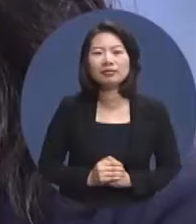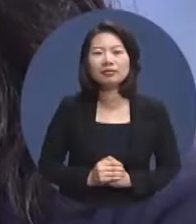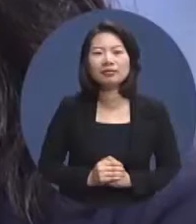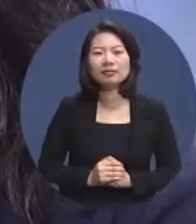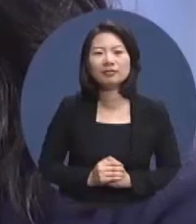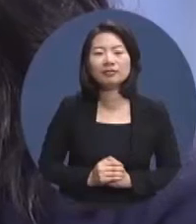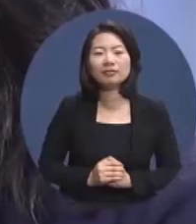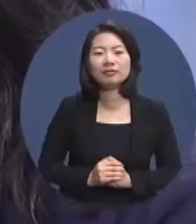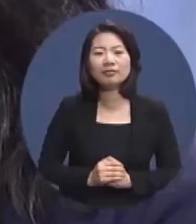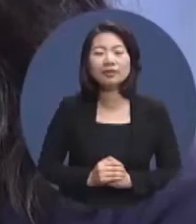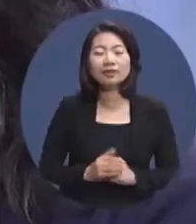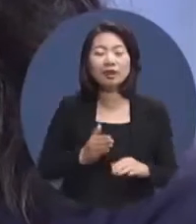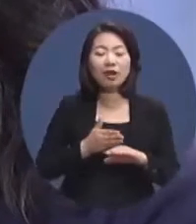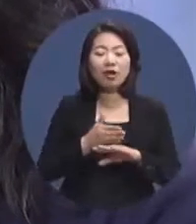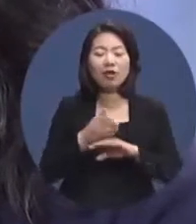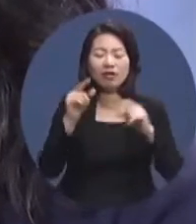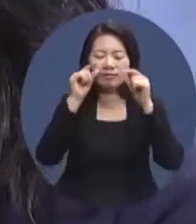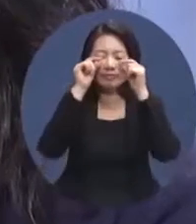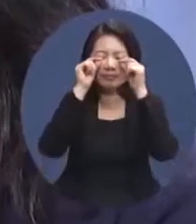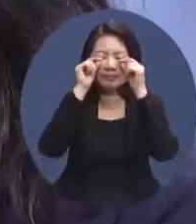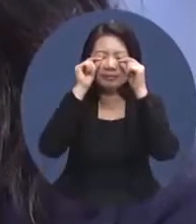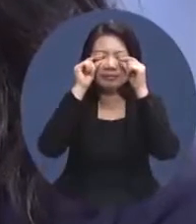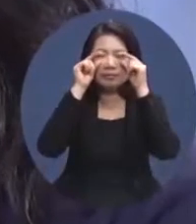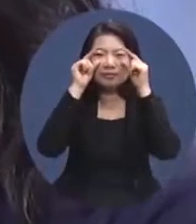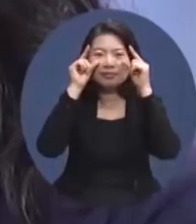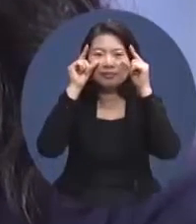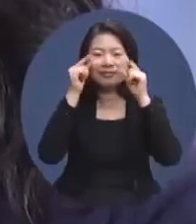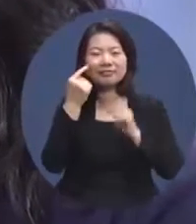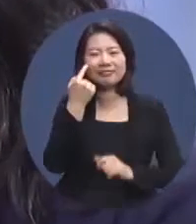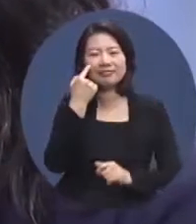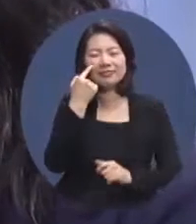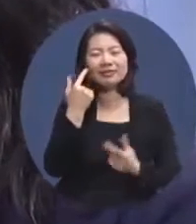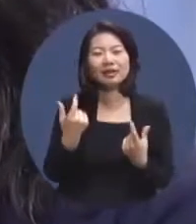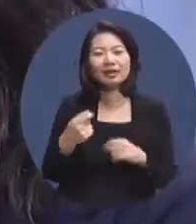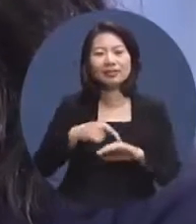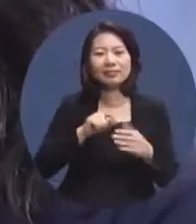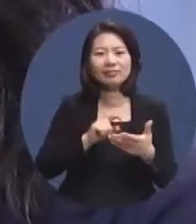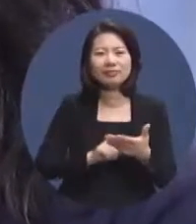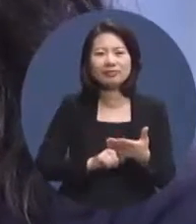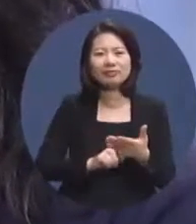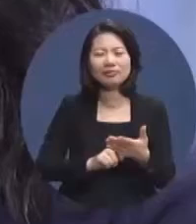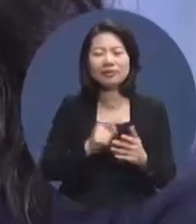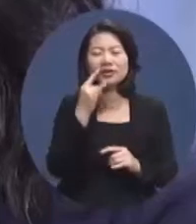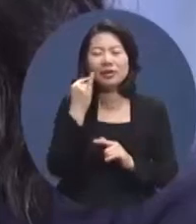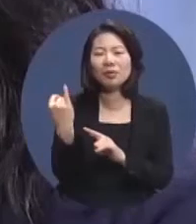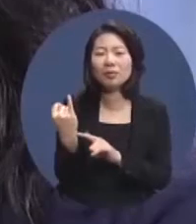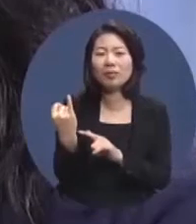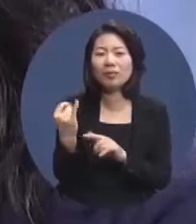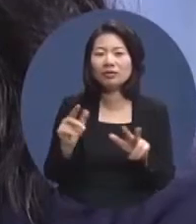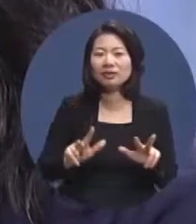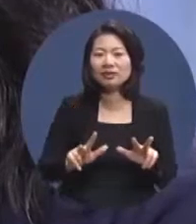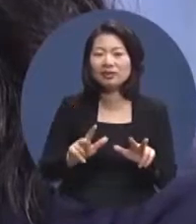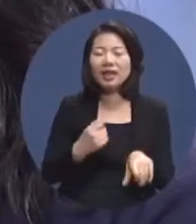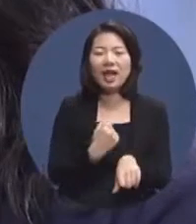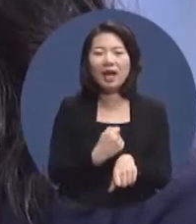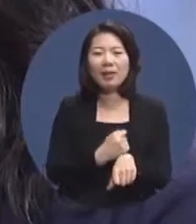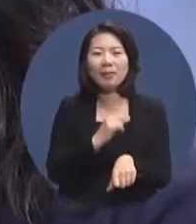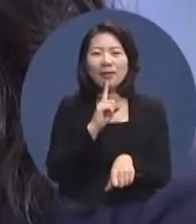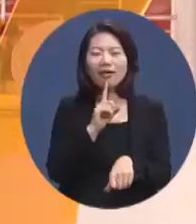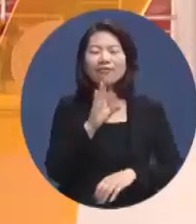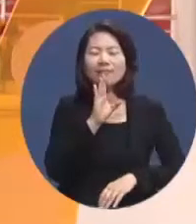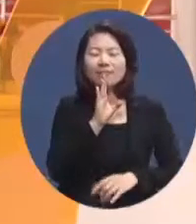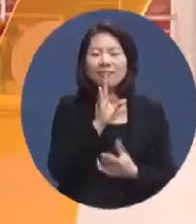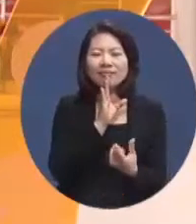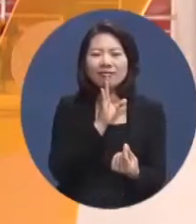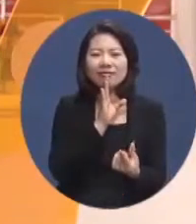오케이. 천천히 눈 뜨세요. 이런 마음을, 이건 엄마가 지금 하신 말씀은